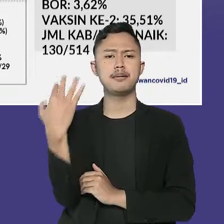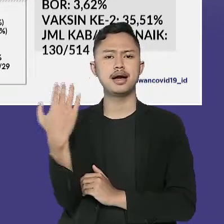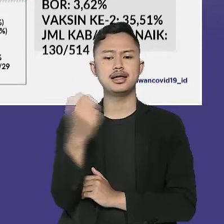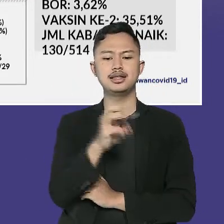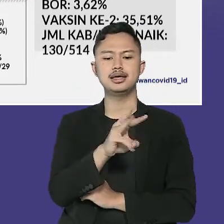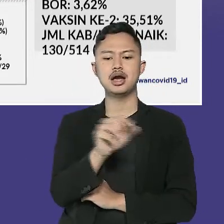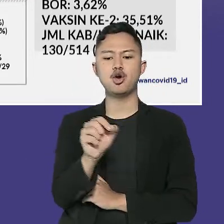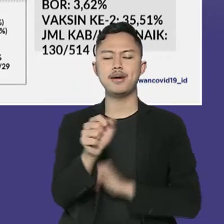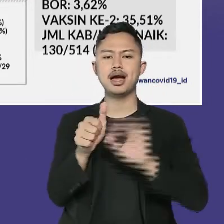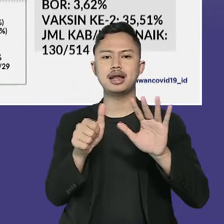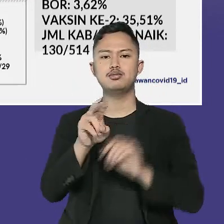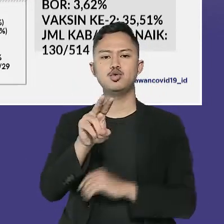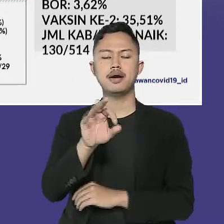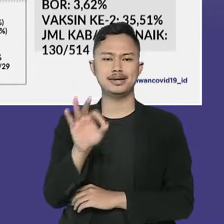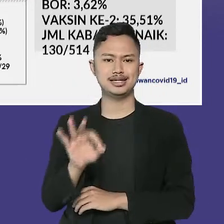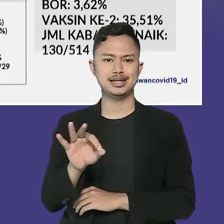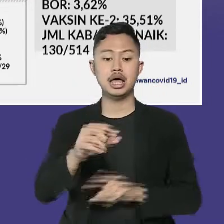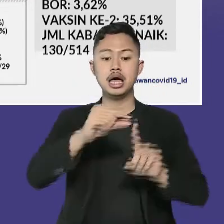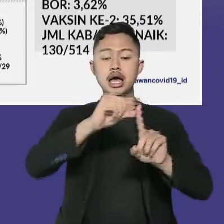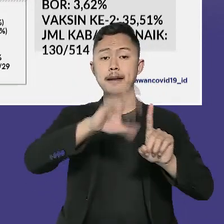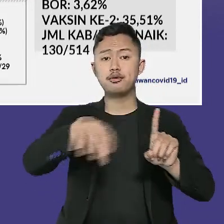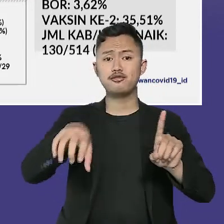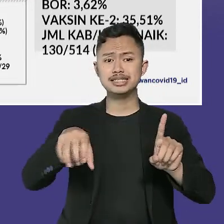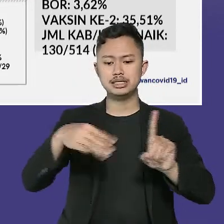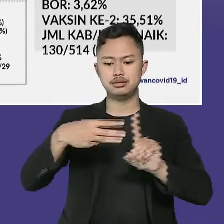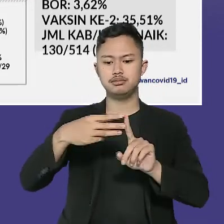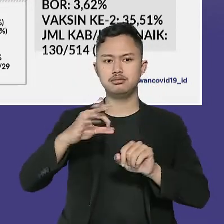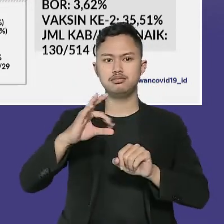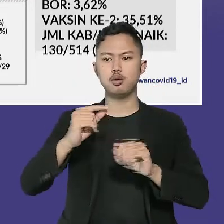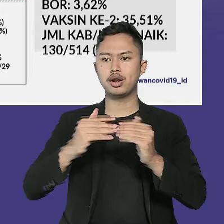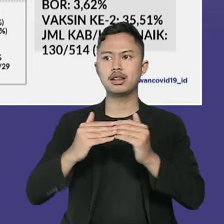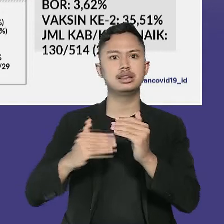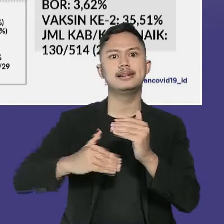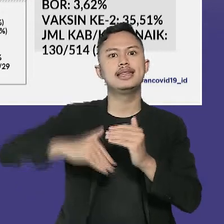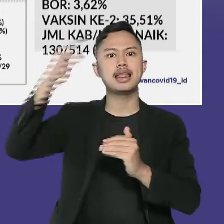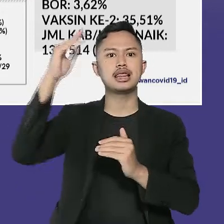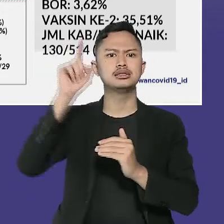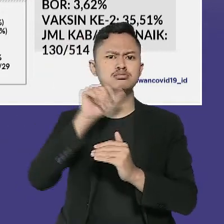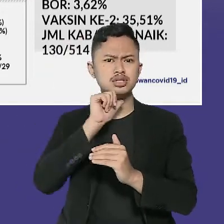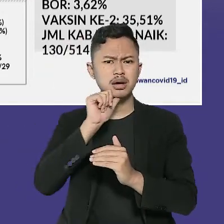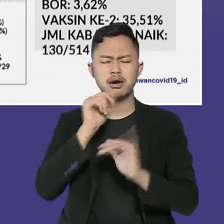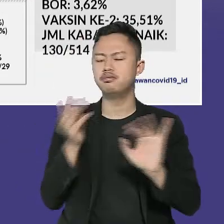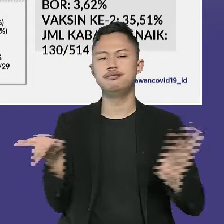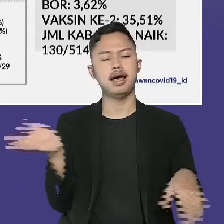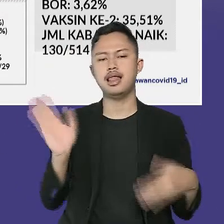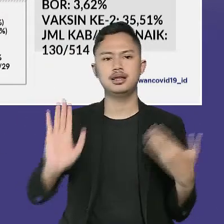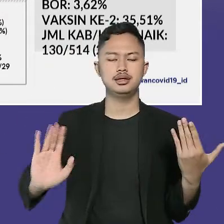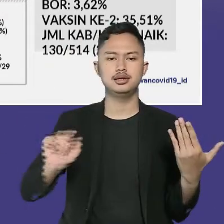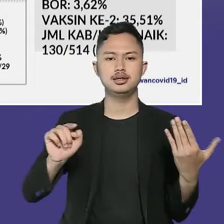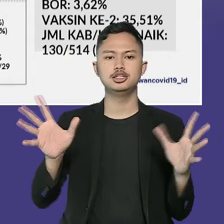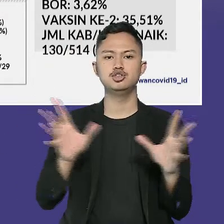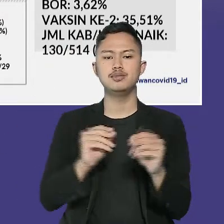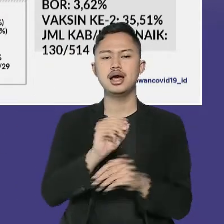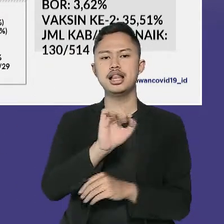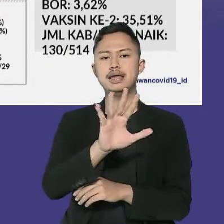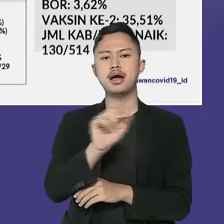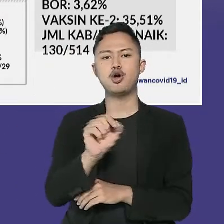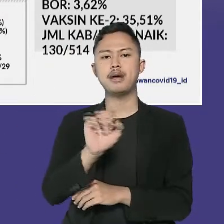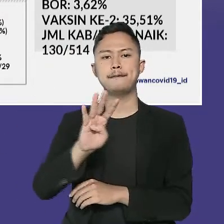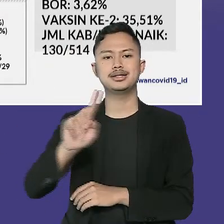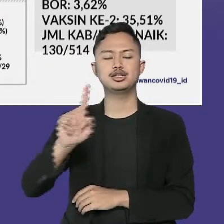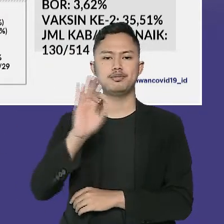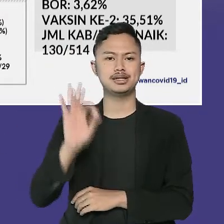3,62%. Provinsi dengan BOR yang lebih tinggi dari angka nasional adalah Bali, yaitu